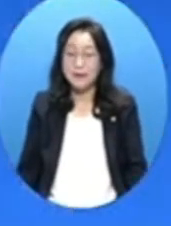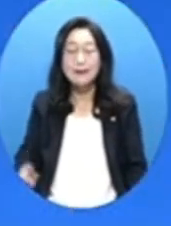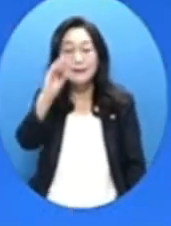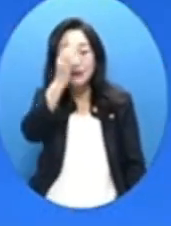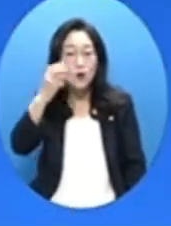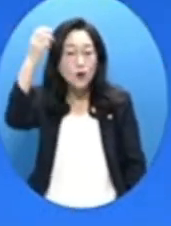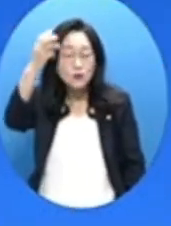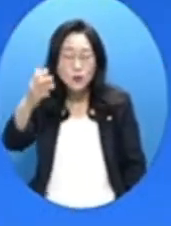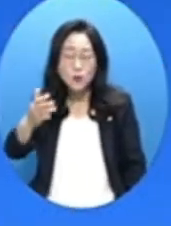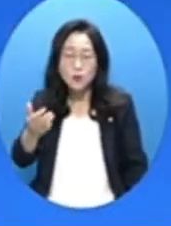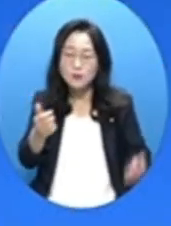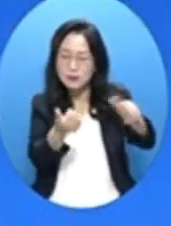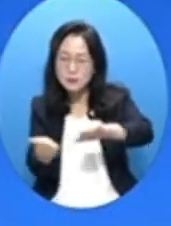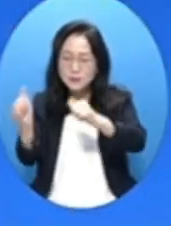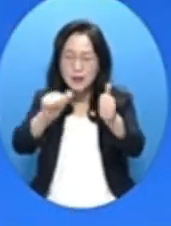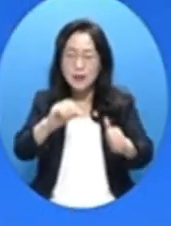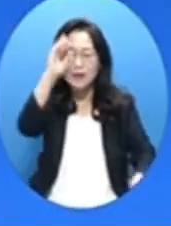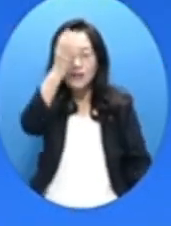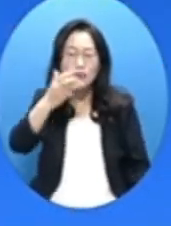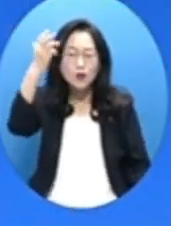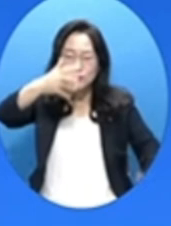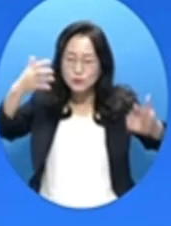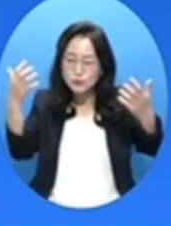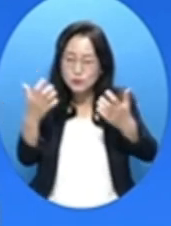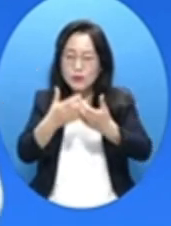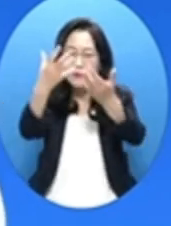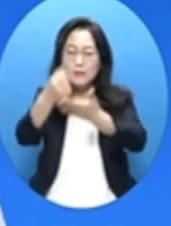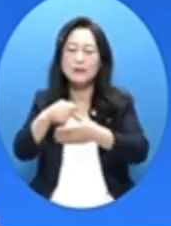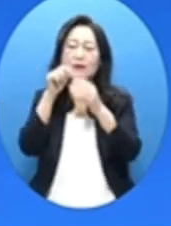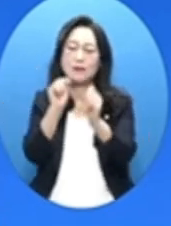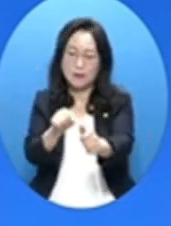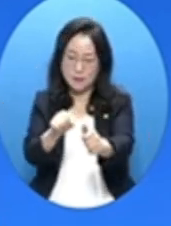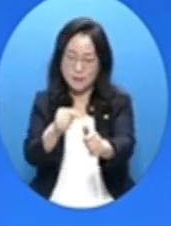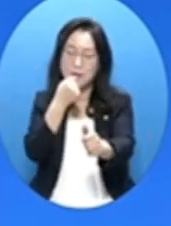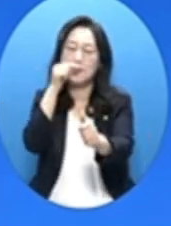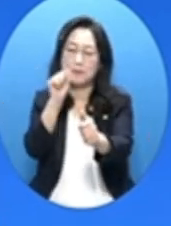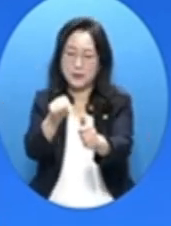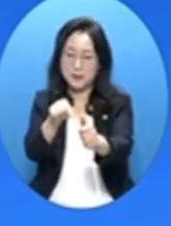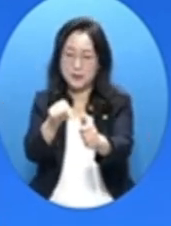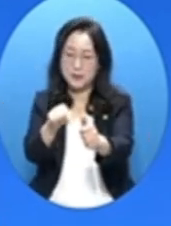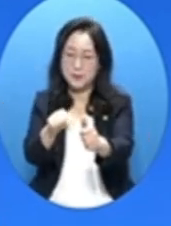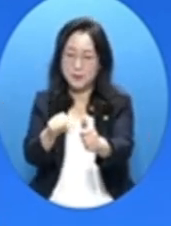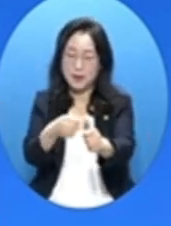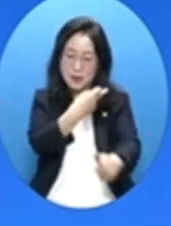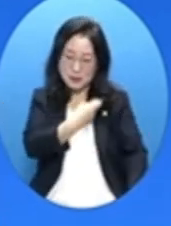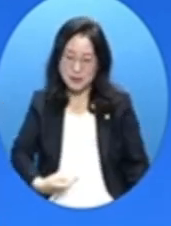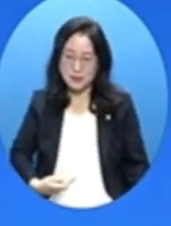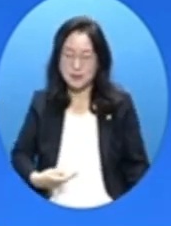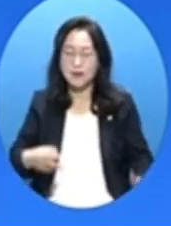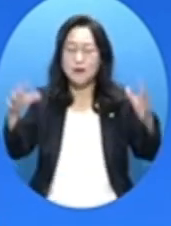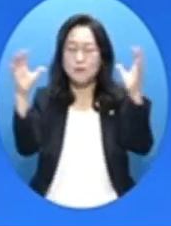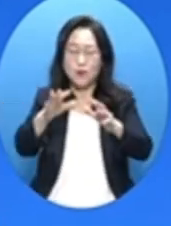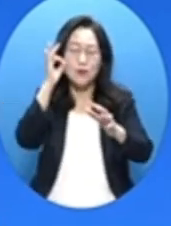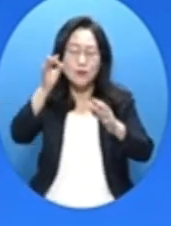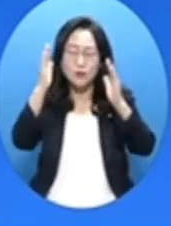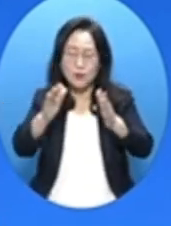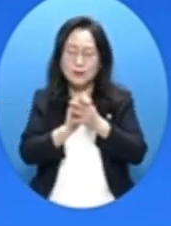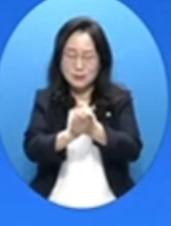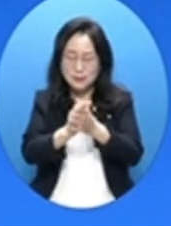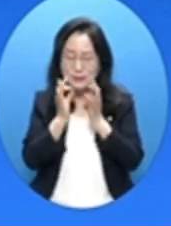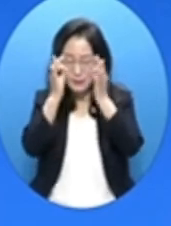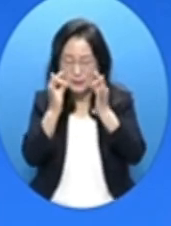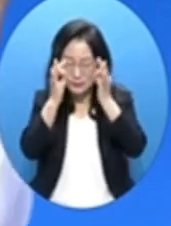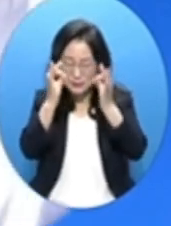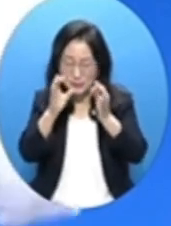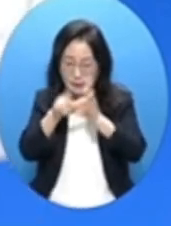성령으로 침례를 받으라, 성령 충만을 받으라고 주님이 분부하신 것입니다. 저들이 열흘 동안 모여서 간절히 기도하고 또 기도하고 또 기도했을